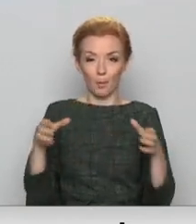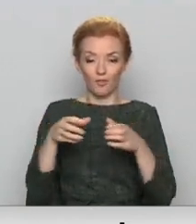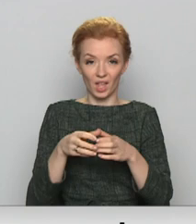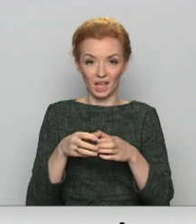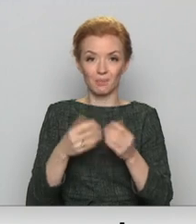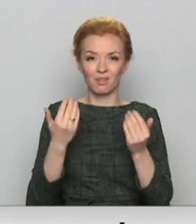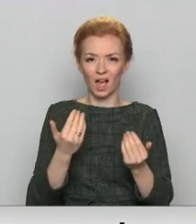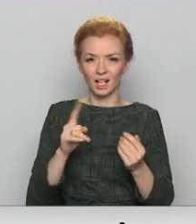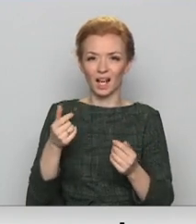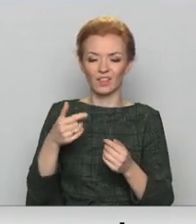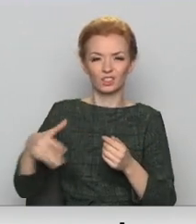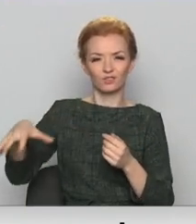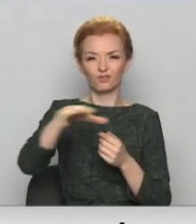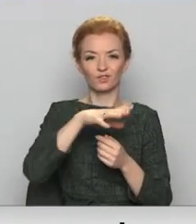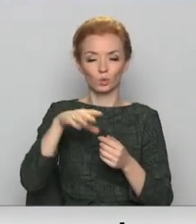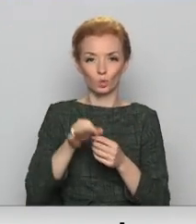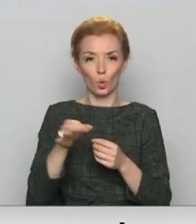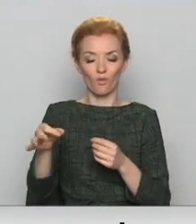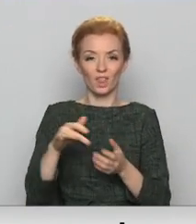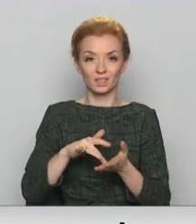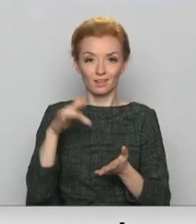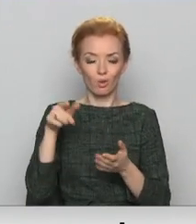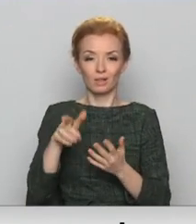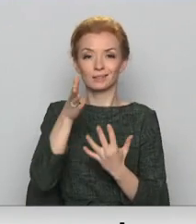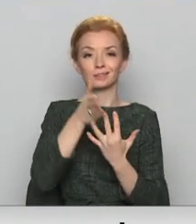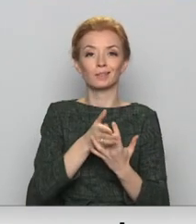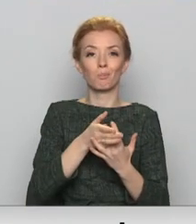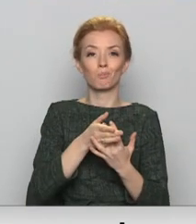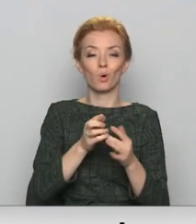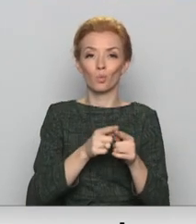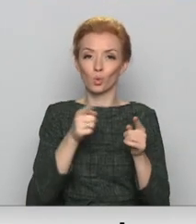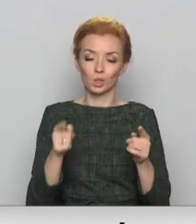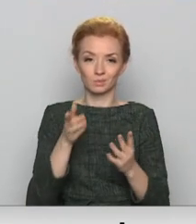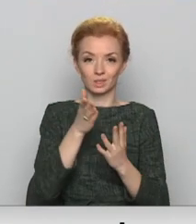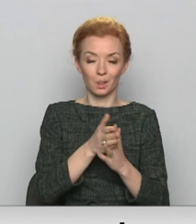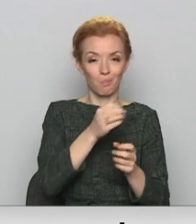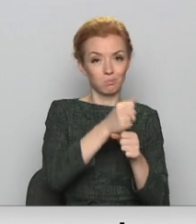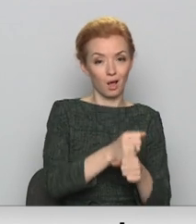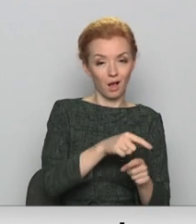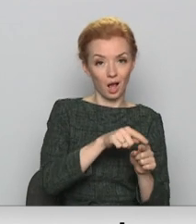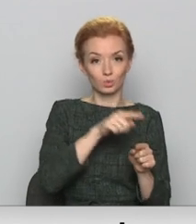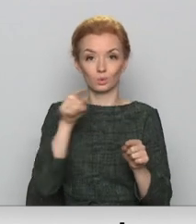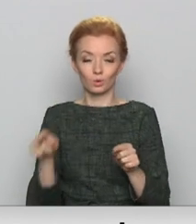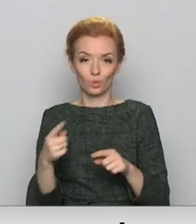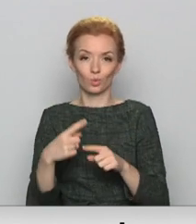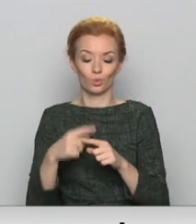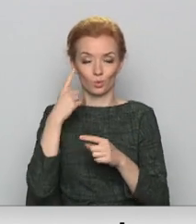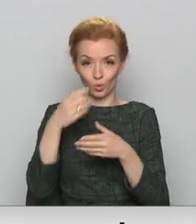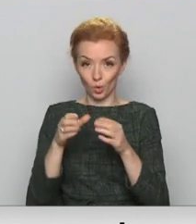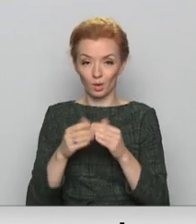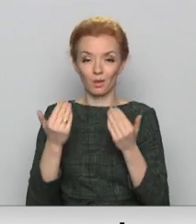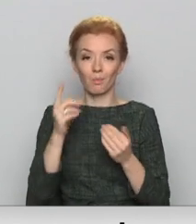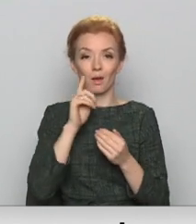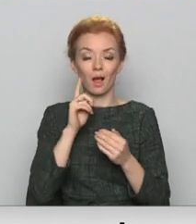ir visos pievienoto novada centros, esot kā starpposms starp pagastiem un novada domi. Savukārt pagastu pārvalžu vietā tagad